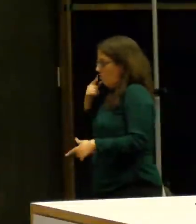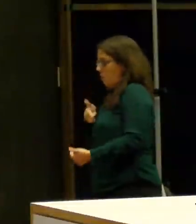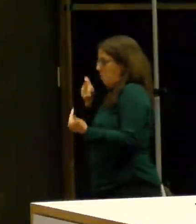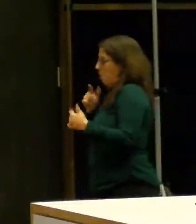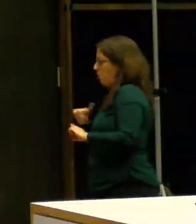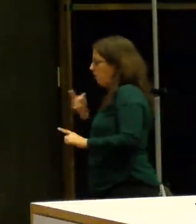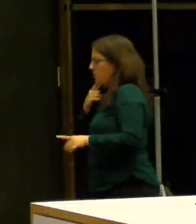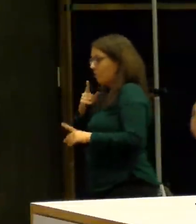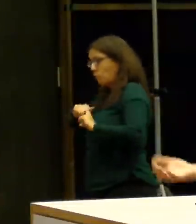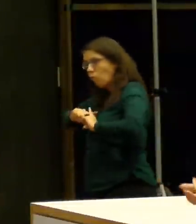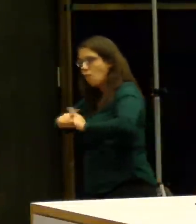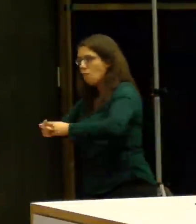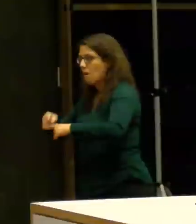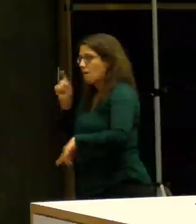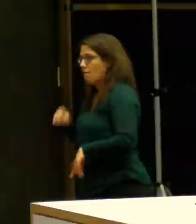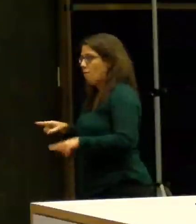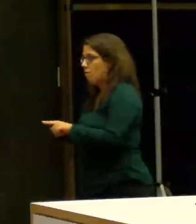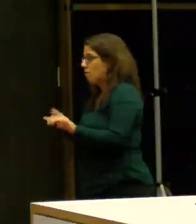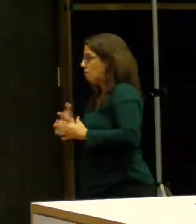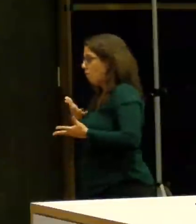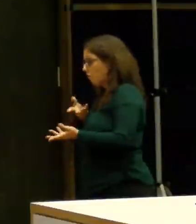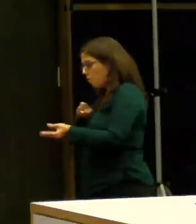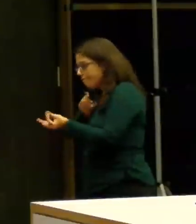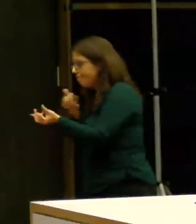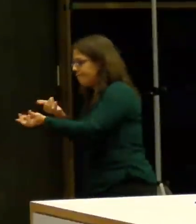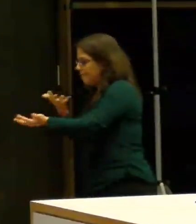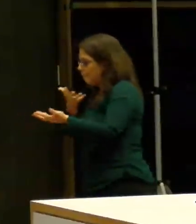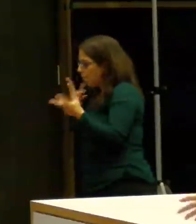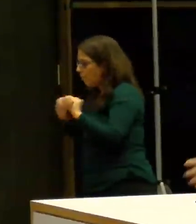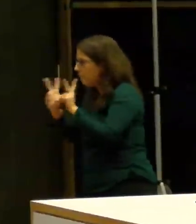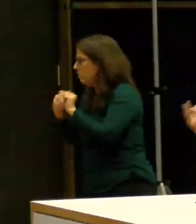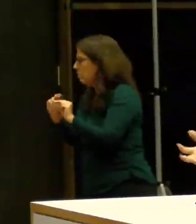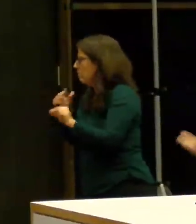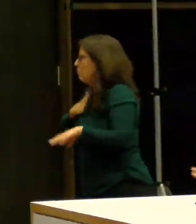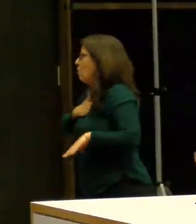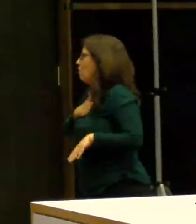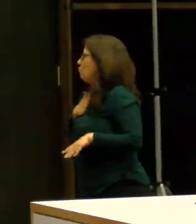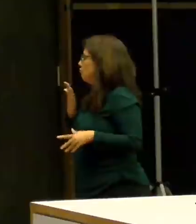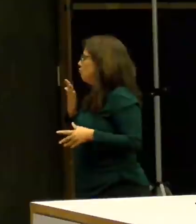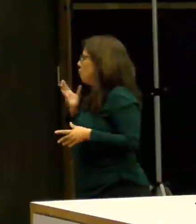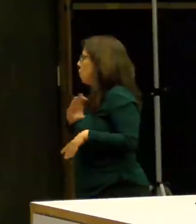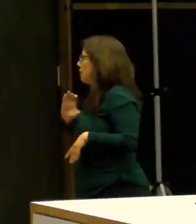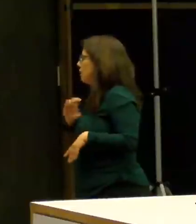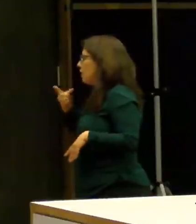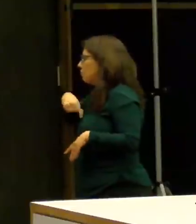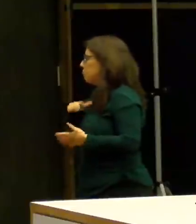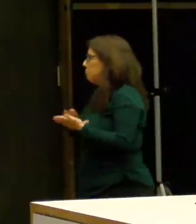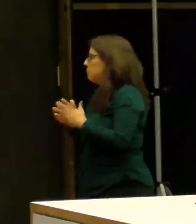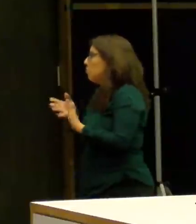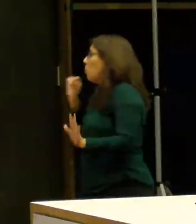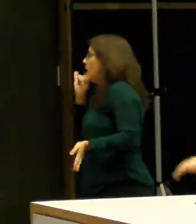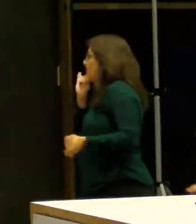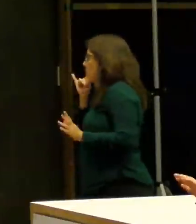pouvoir les convaincre, il faut pouvoir leur parler. Et c'est ce qu'on essaye de provoquer un peu, nous aussi, très